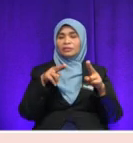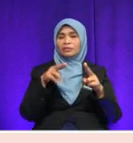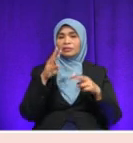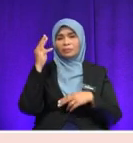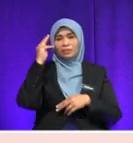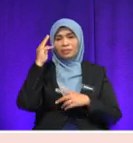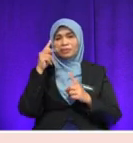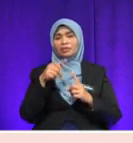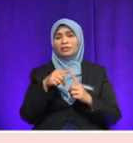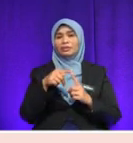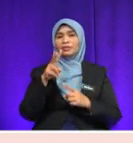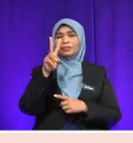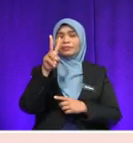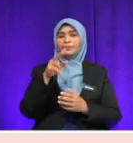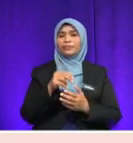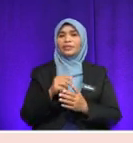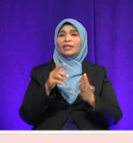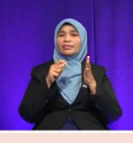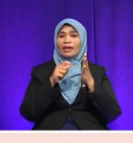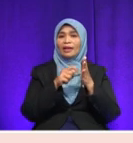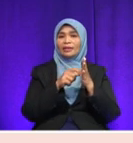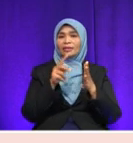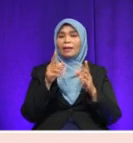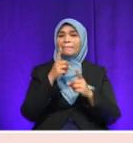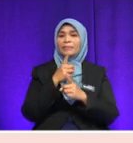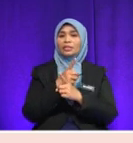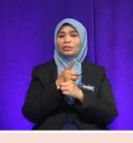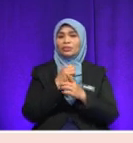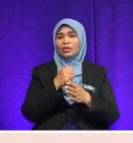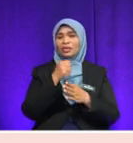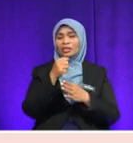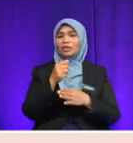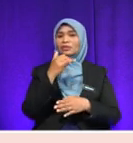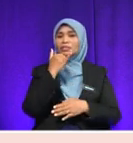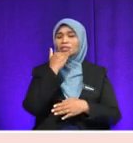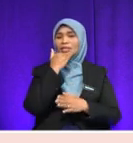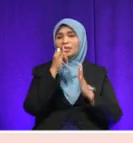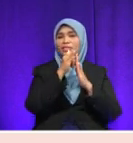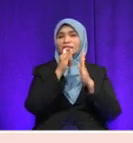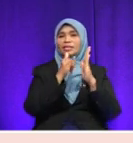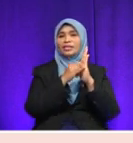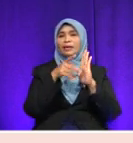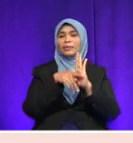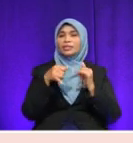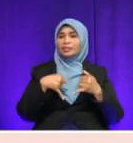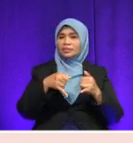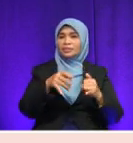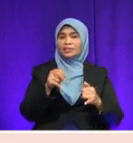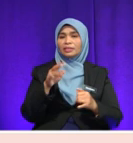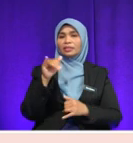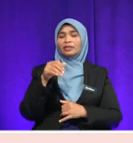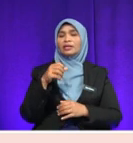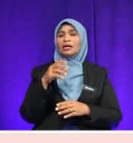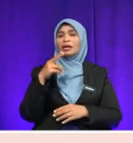kedua tanda kan betul atau salah syarat perjalanan yang diharuskan salat Jamak